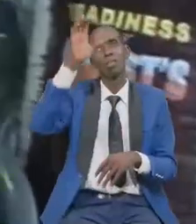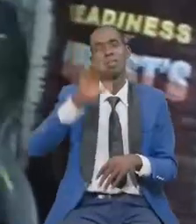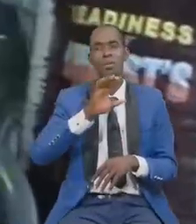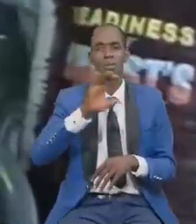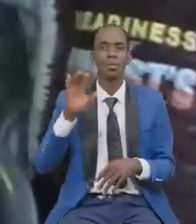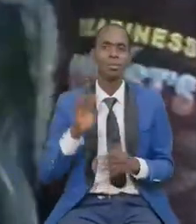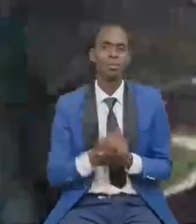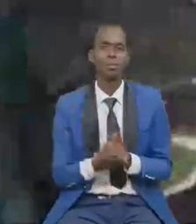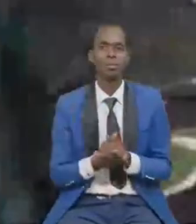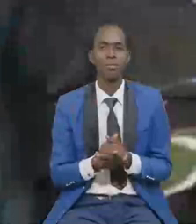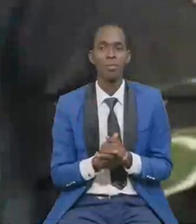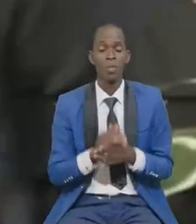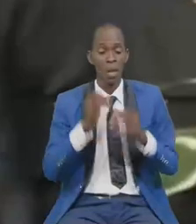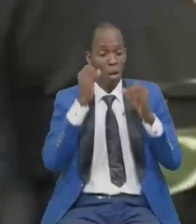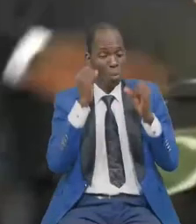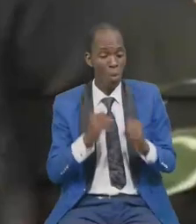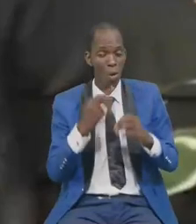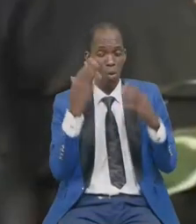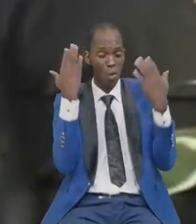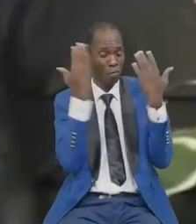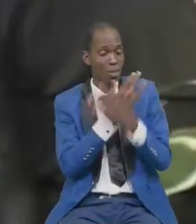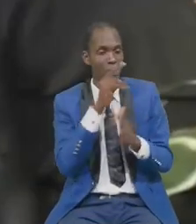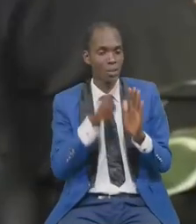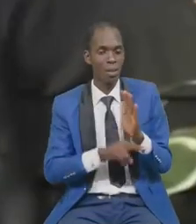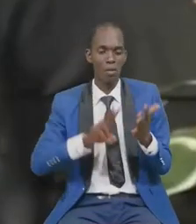Les puissants des ténèbres tombent devant toi.